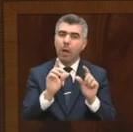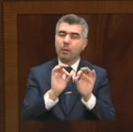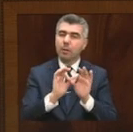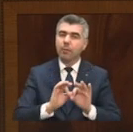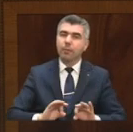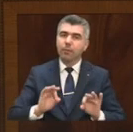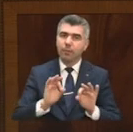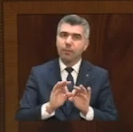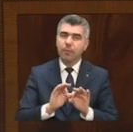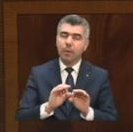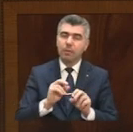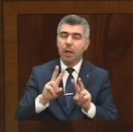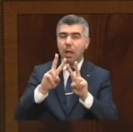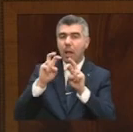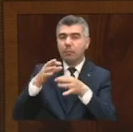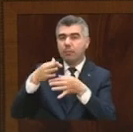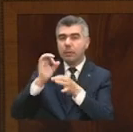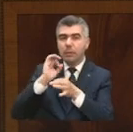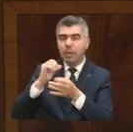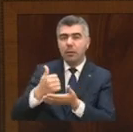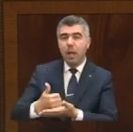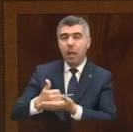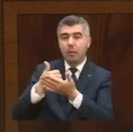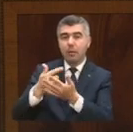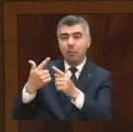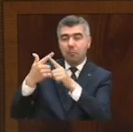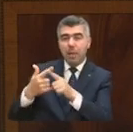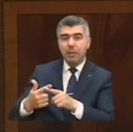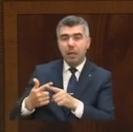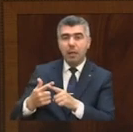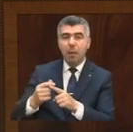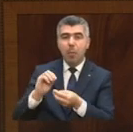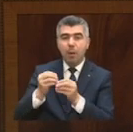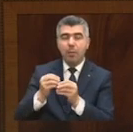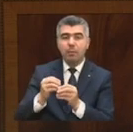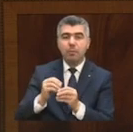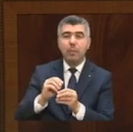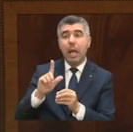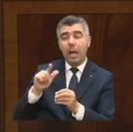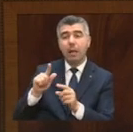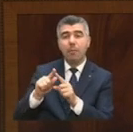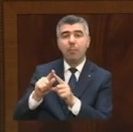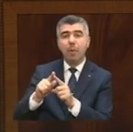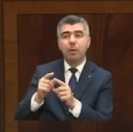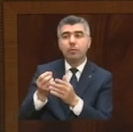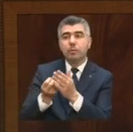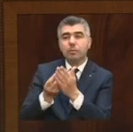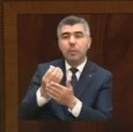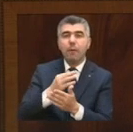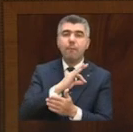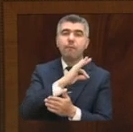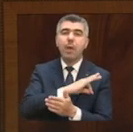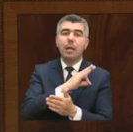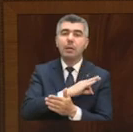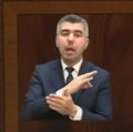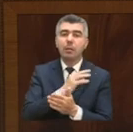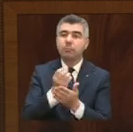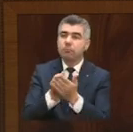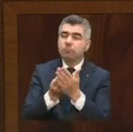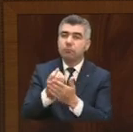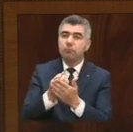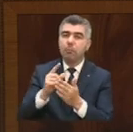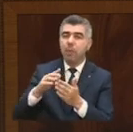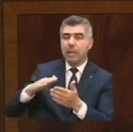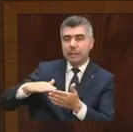ان اشكاليه البحث العلمي ليس في التمويل فقط ولكن ايضا في ضروره تن شئه اجيال على ثقافه البحث منذ